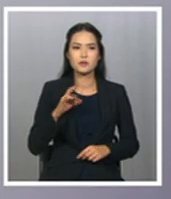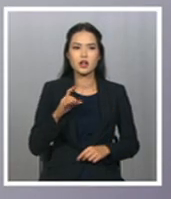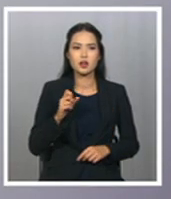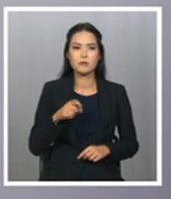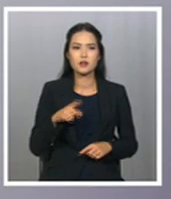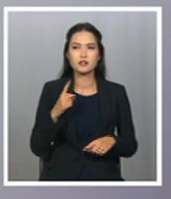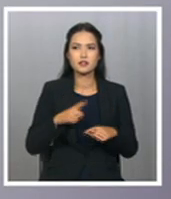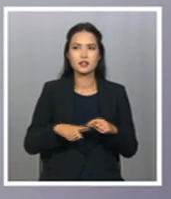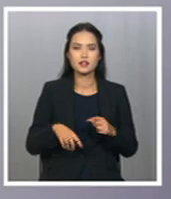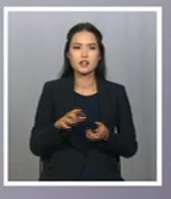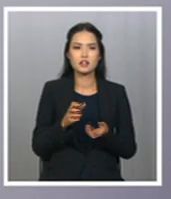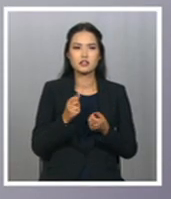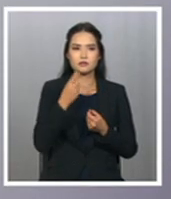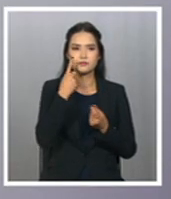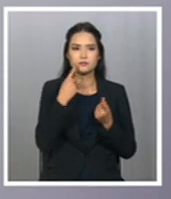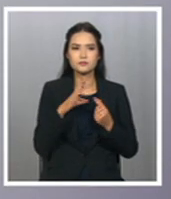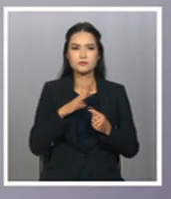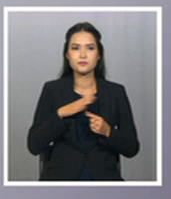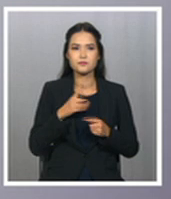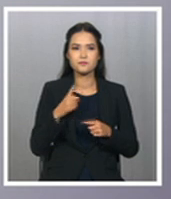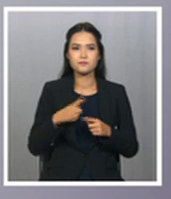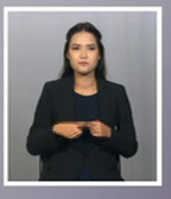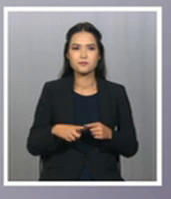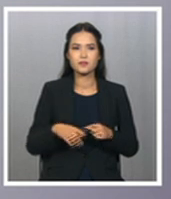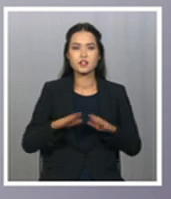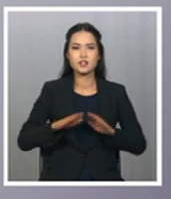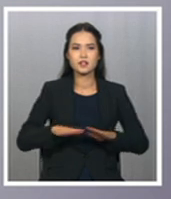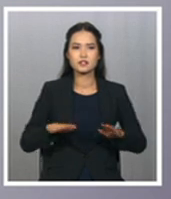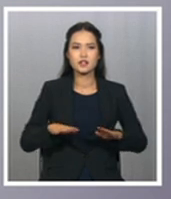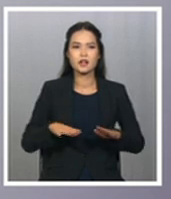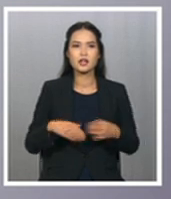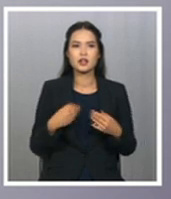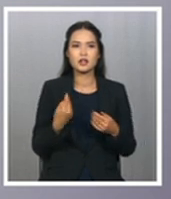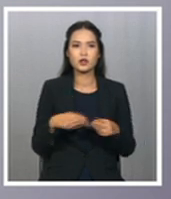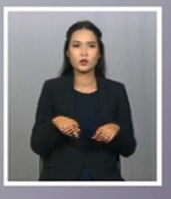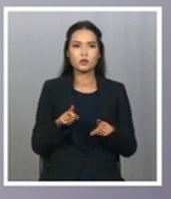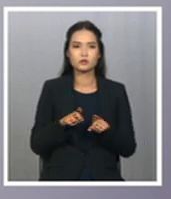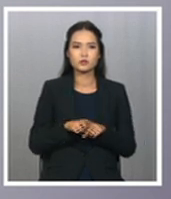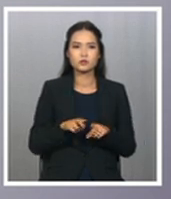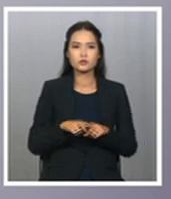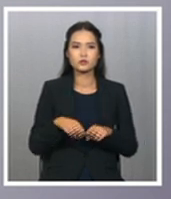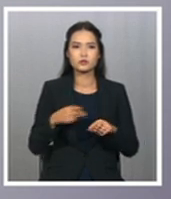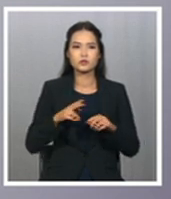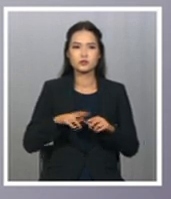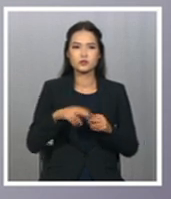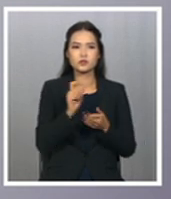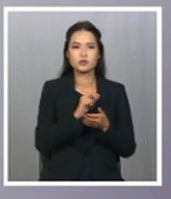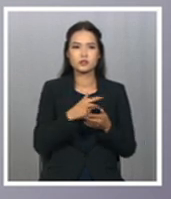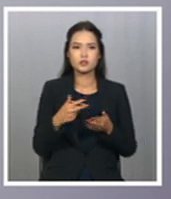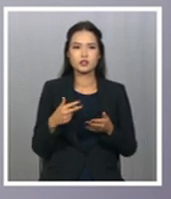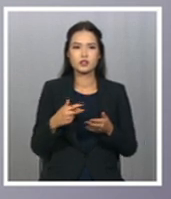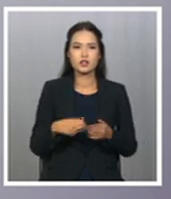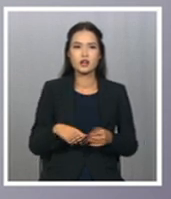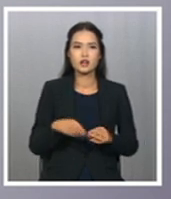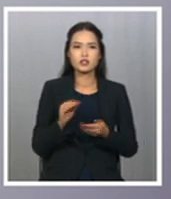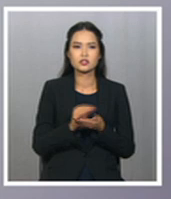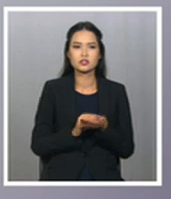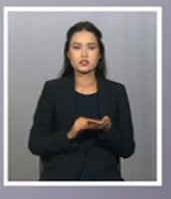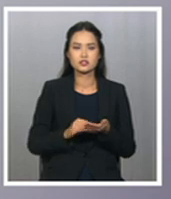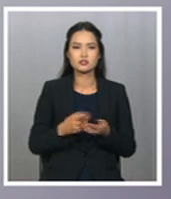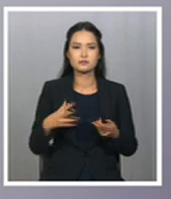зорға оқыды. Оқушылар, сіздер де осындай үлгідегі баяндау жаздыңыздар деп